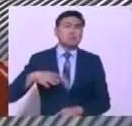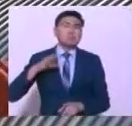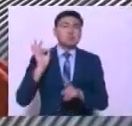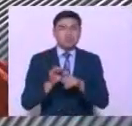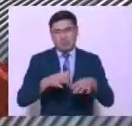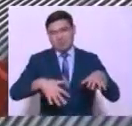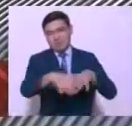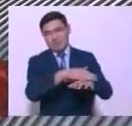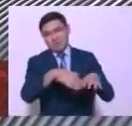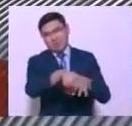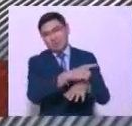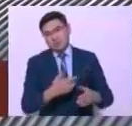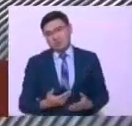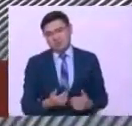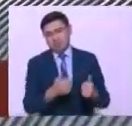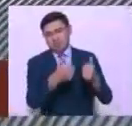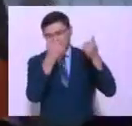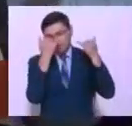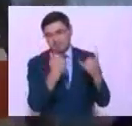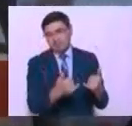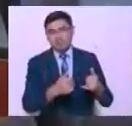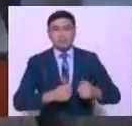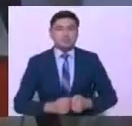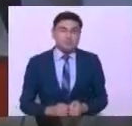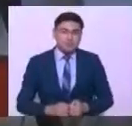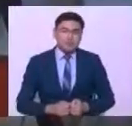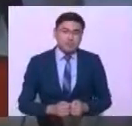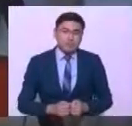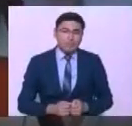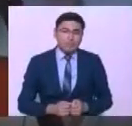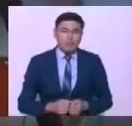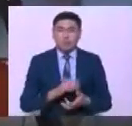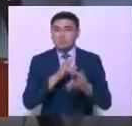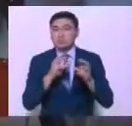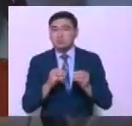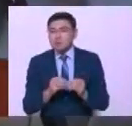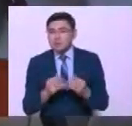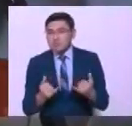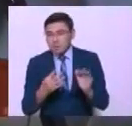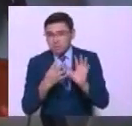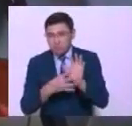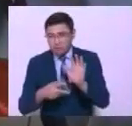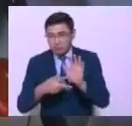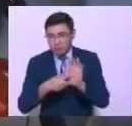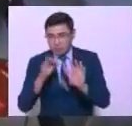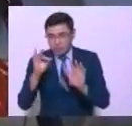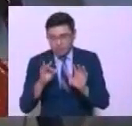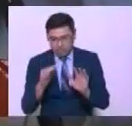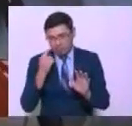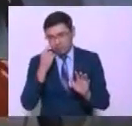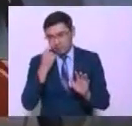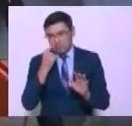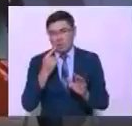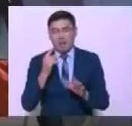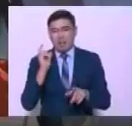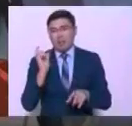Бізге берілген объекті 3-ші КП мен 8-ші КП-ның аралығында енді қазіргі таңда 98% бітіп тұр. Шамамен